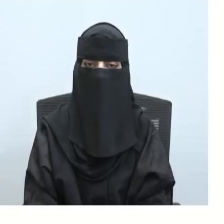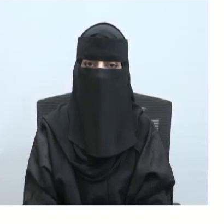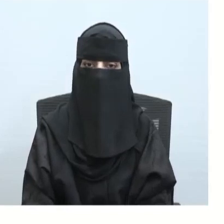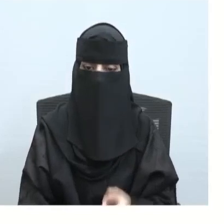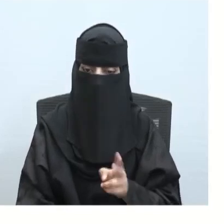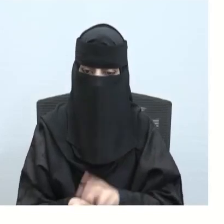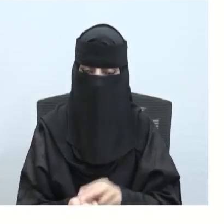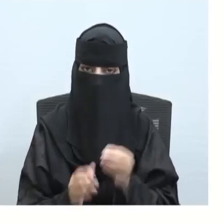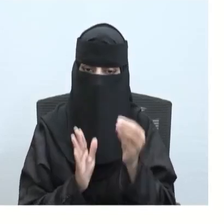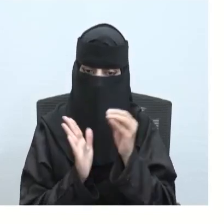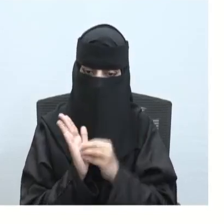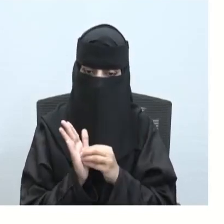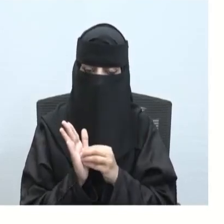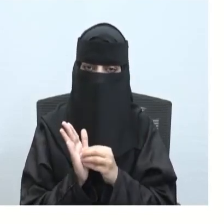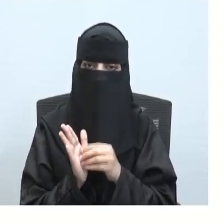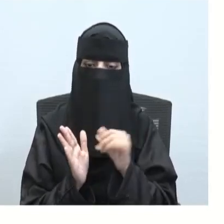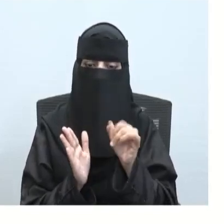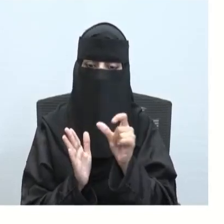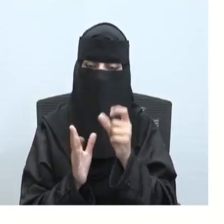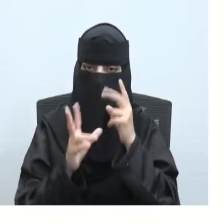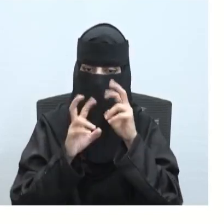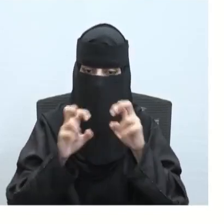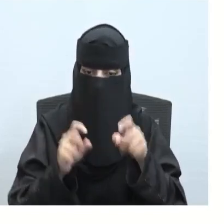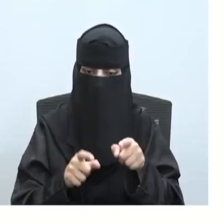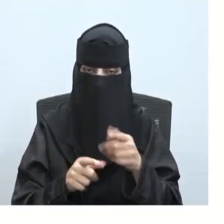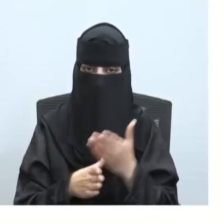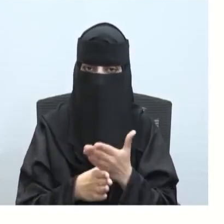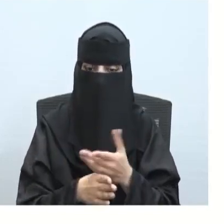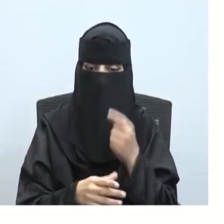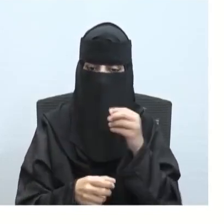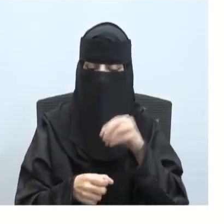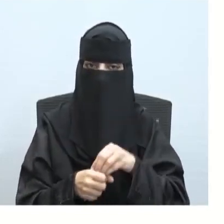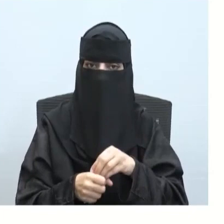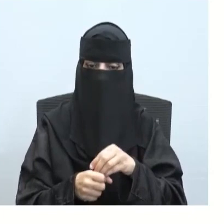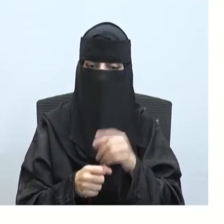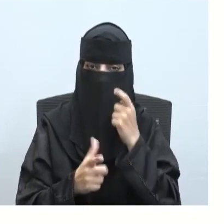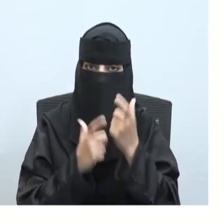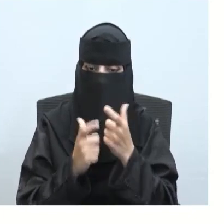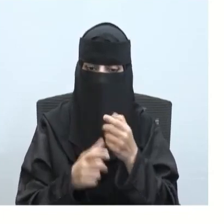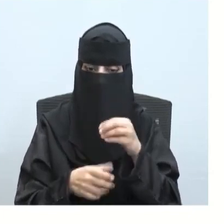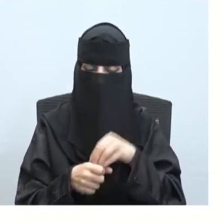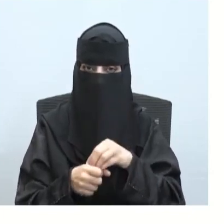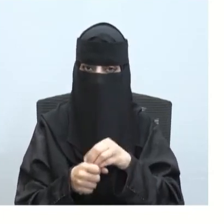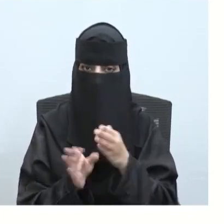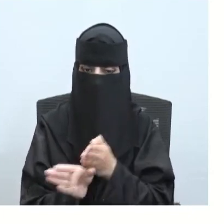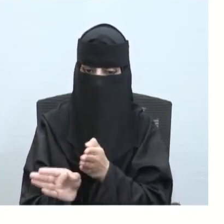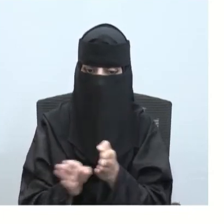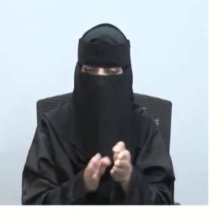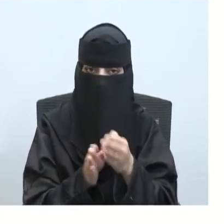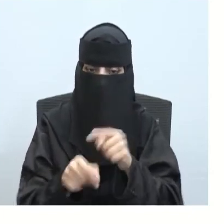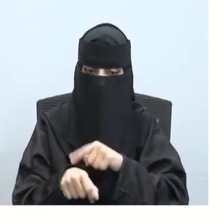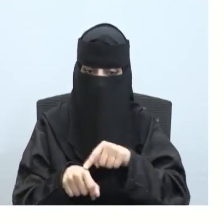بعد ذلك قمنا بإضافة عقدة مركبة التفتيش. تم محاكاة مركبة التفتيش بواسطة عقدة تتحرك